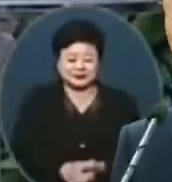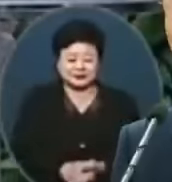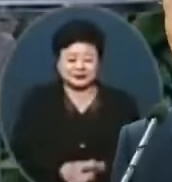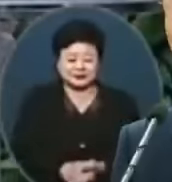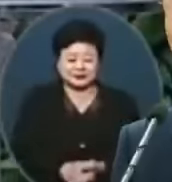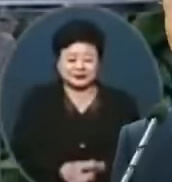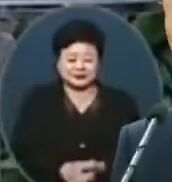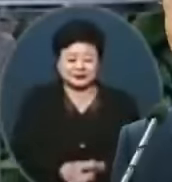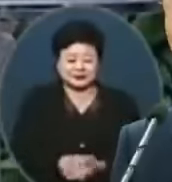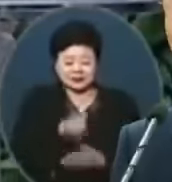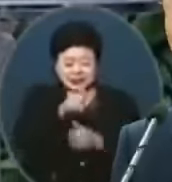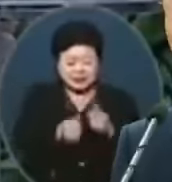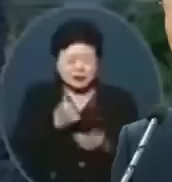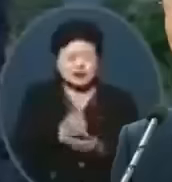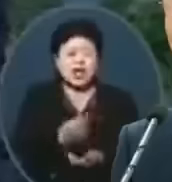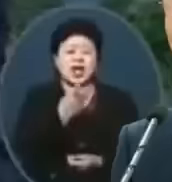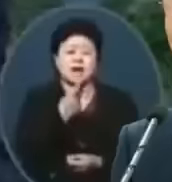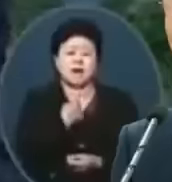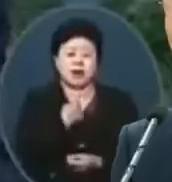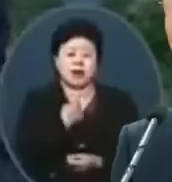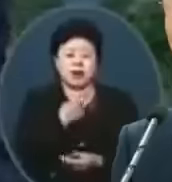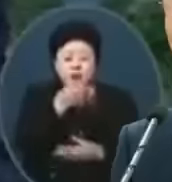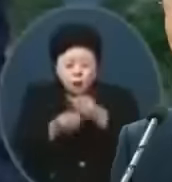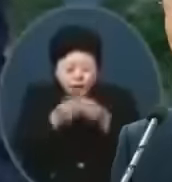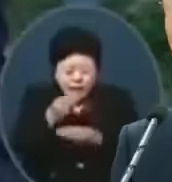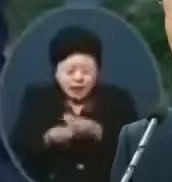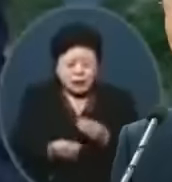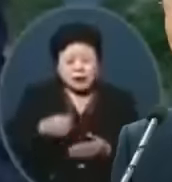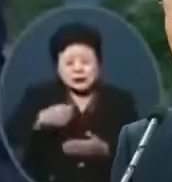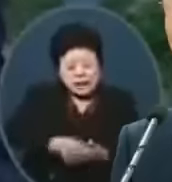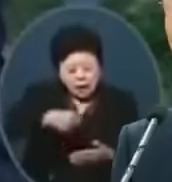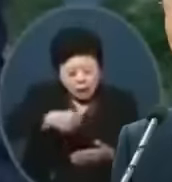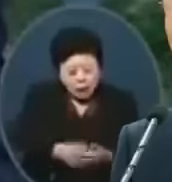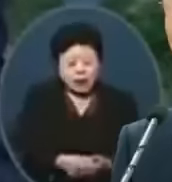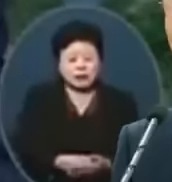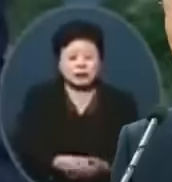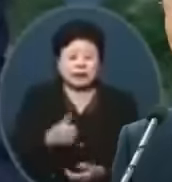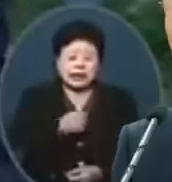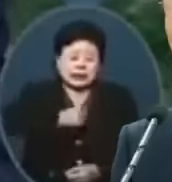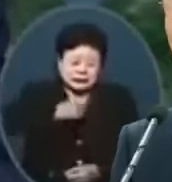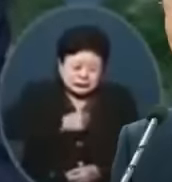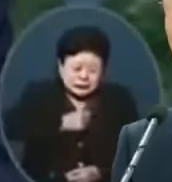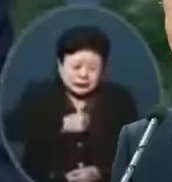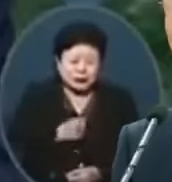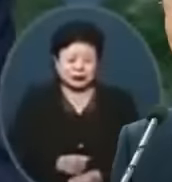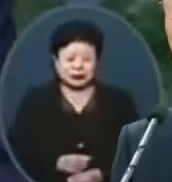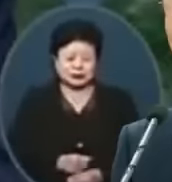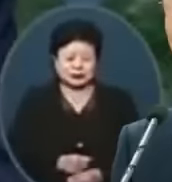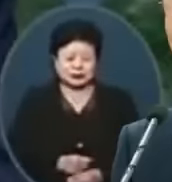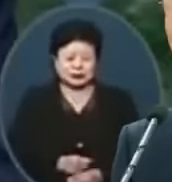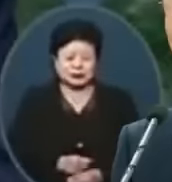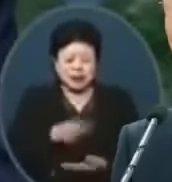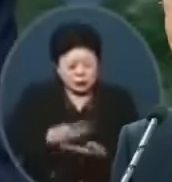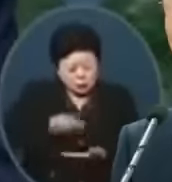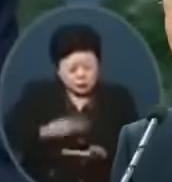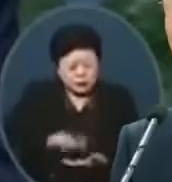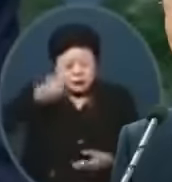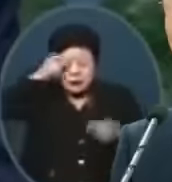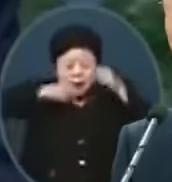내가 하나님께 범죄한 거로 회개하고 자복한다고 가슴을 치고 몸부림치고 울고